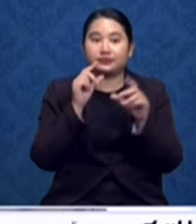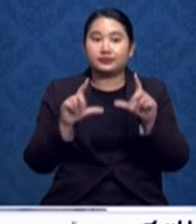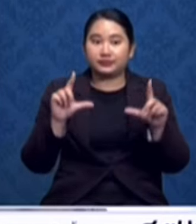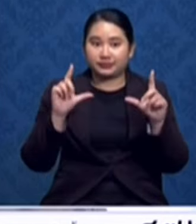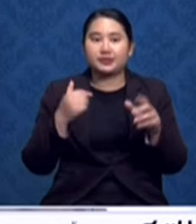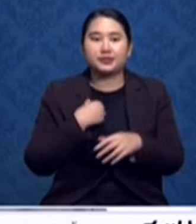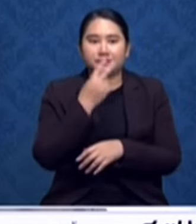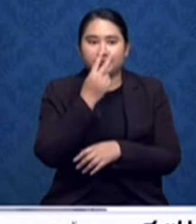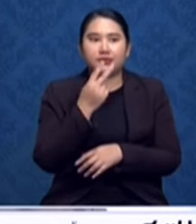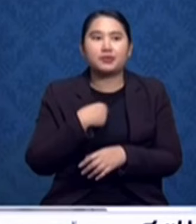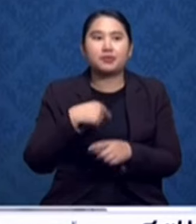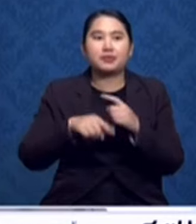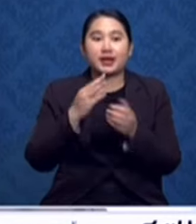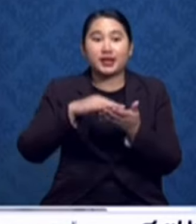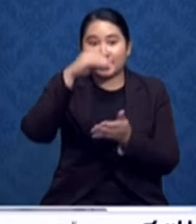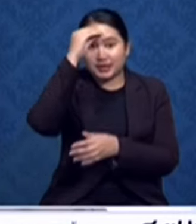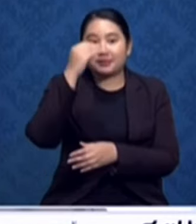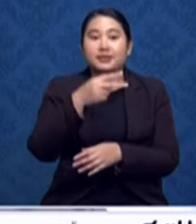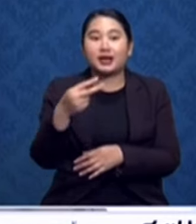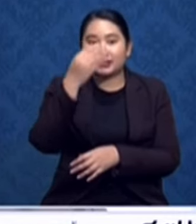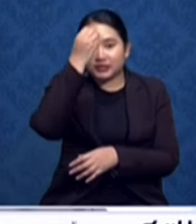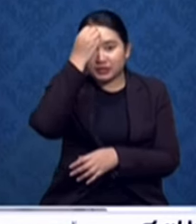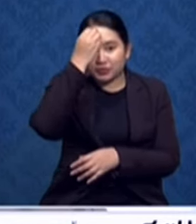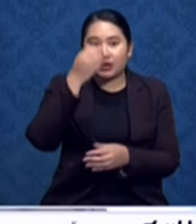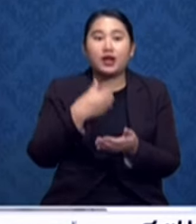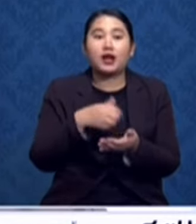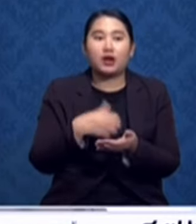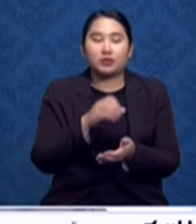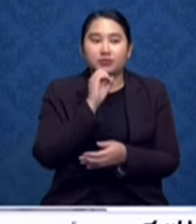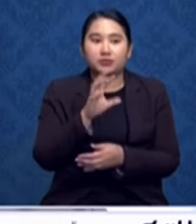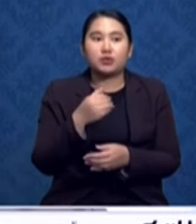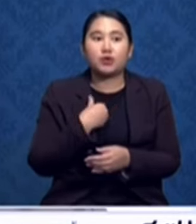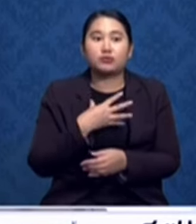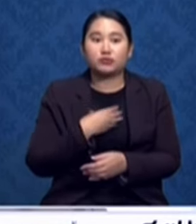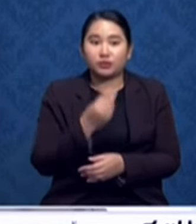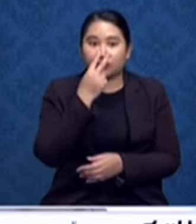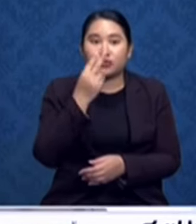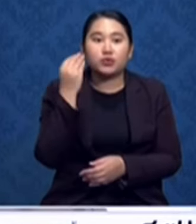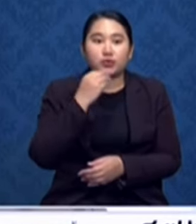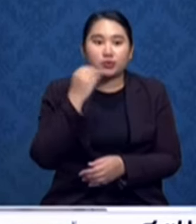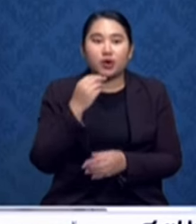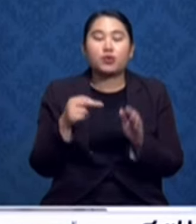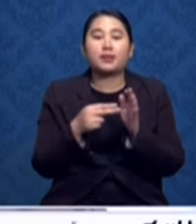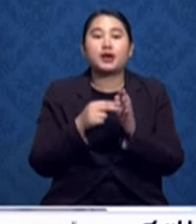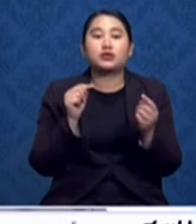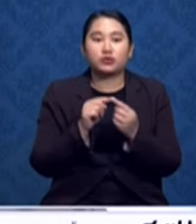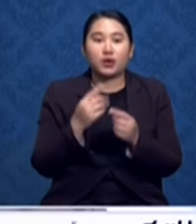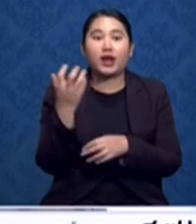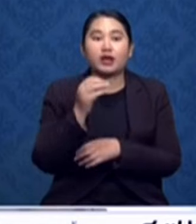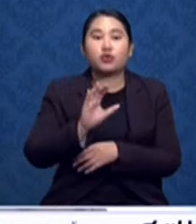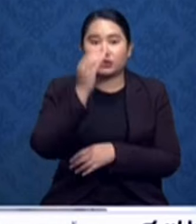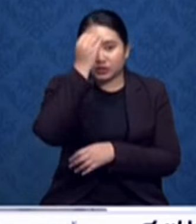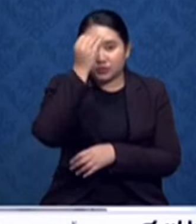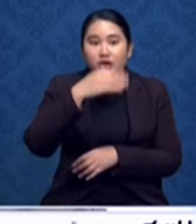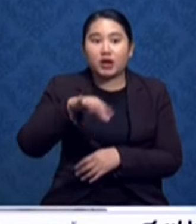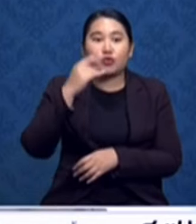ปเยอะจนผมไปเรียนภาษาญี่ปุ่นนะครับท่านประธานอย่างรายการที่ผมชอบเนี่ยคือ Begin Japanology นะผมว่าหลายท่านก็น่